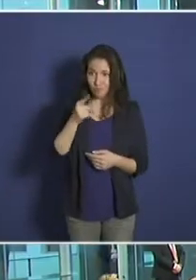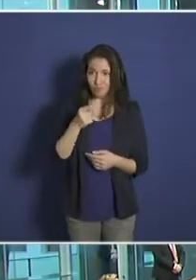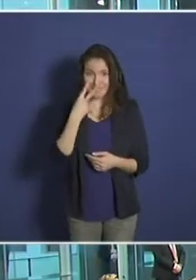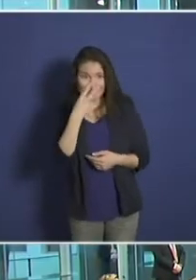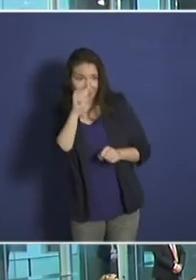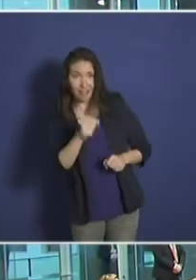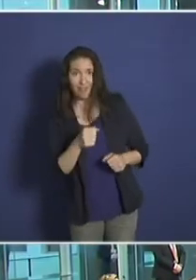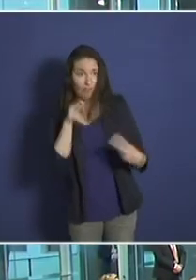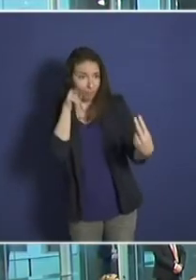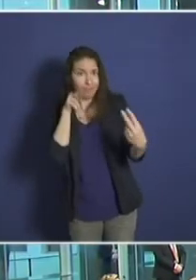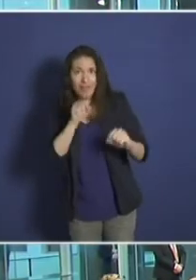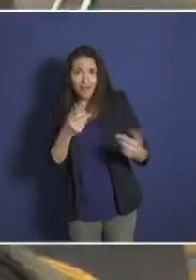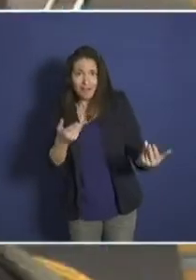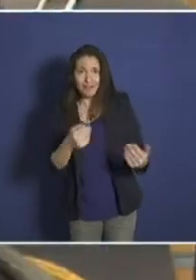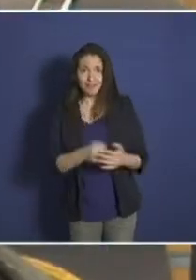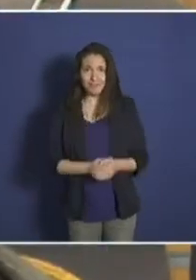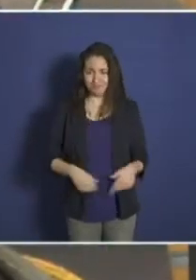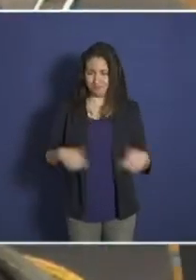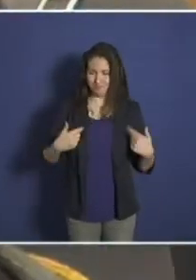kann.